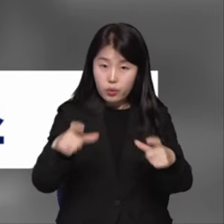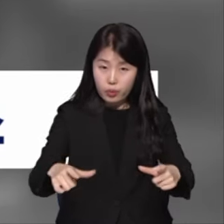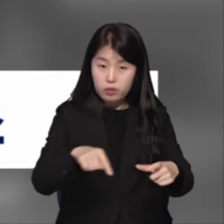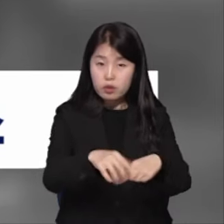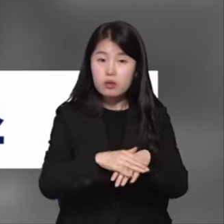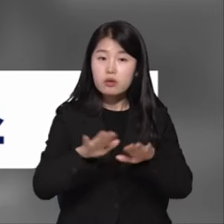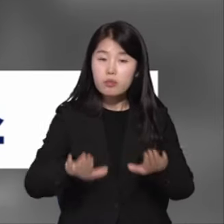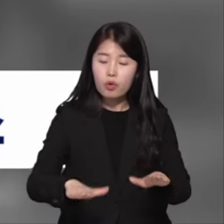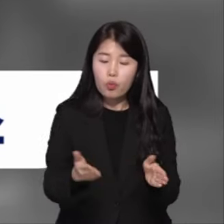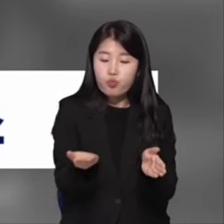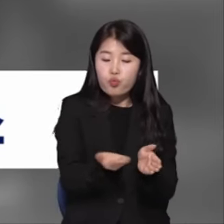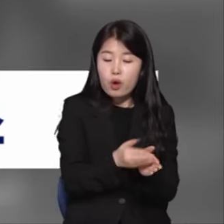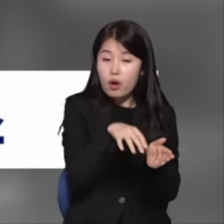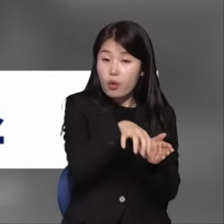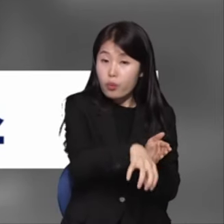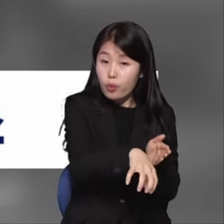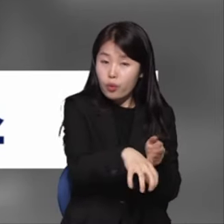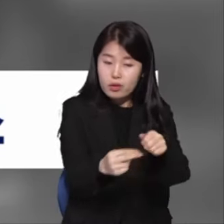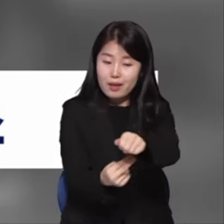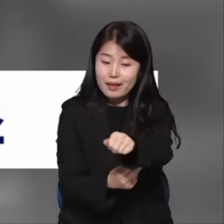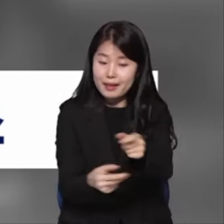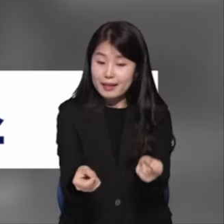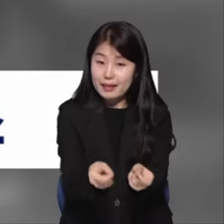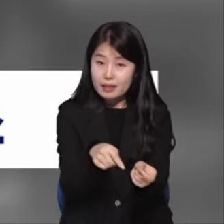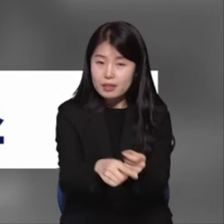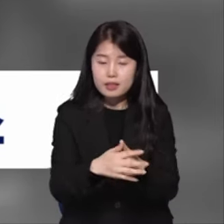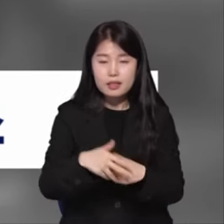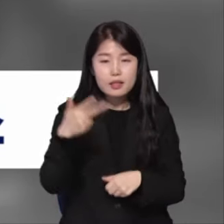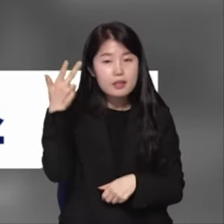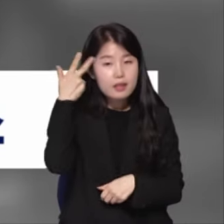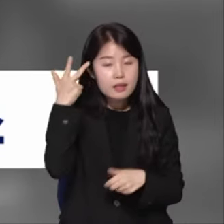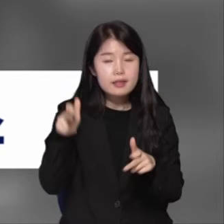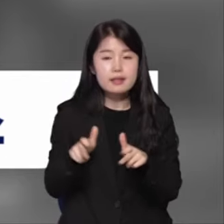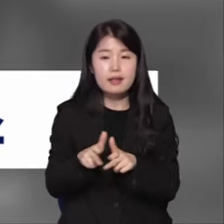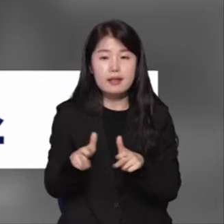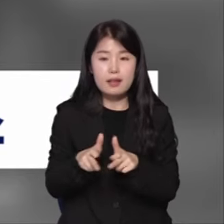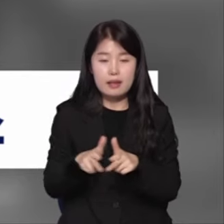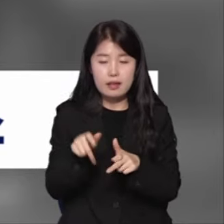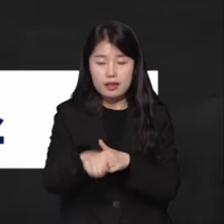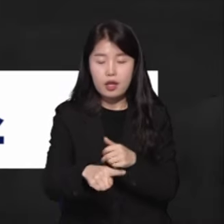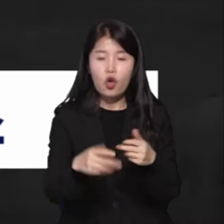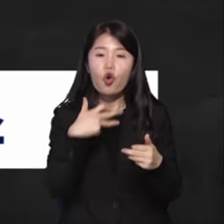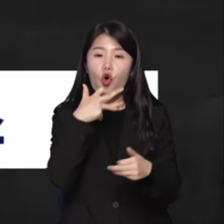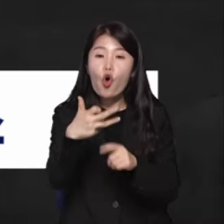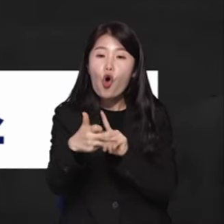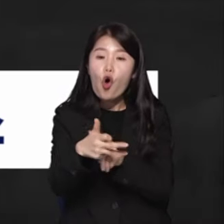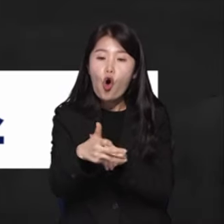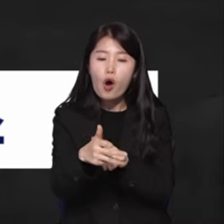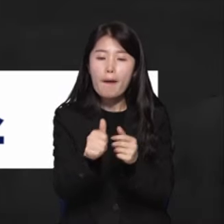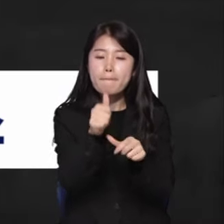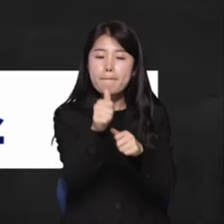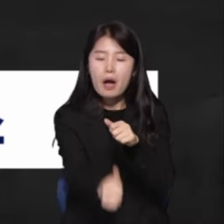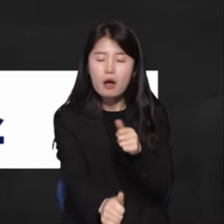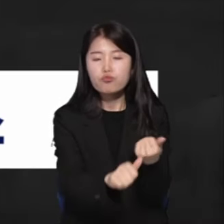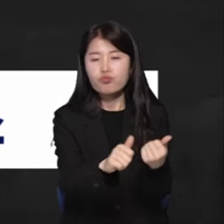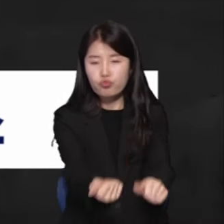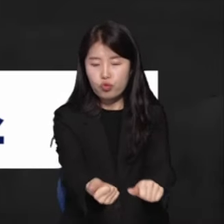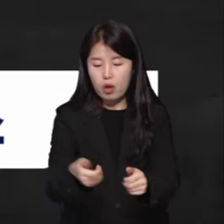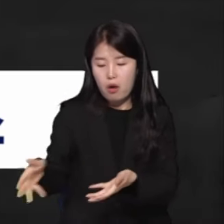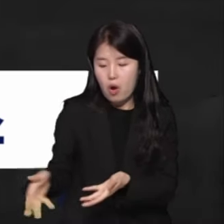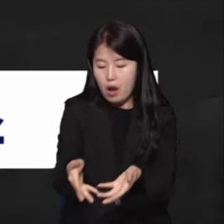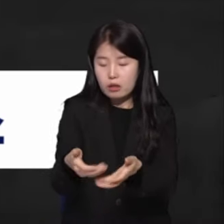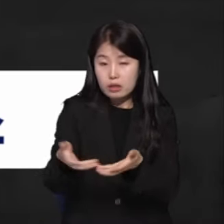선착장 부장교에서 지적장애인 18살 피해자를 바다에 빠뜨려 숨지게 한 혐의로 20살 A씨 등 2명을 구속